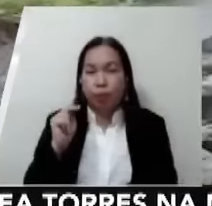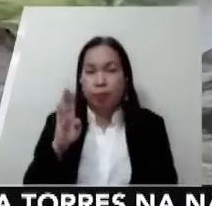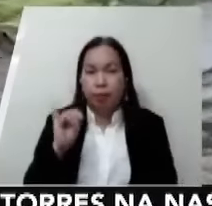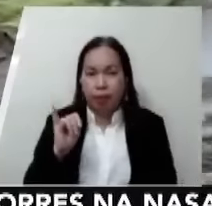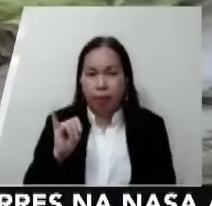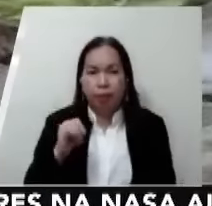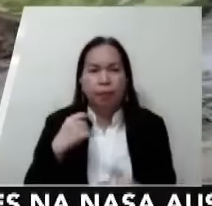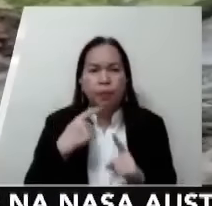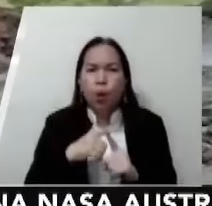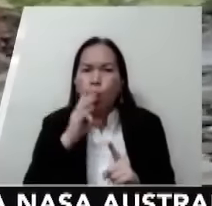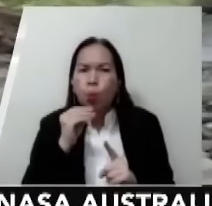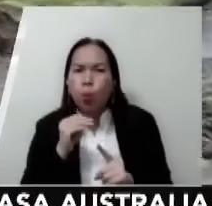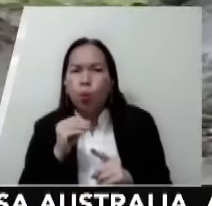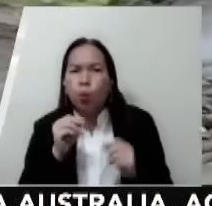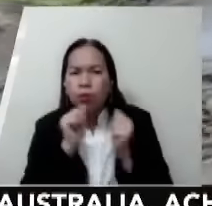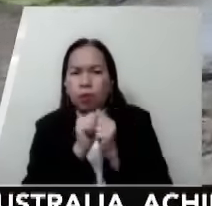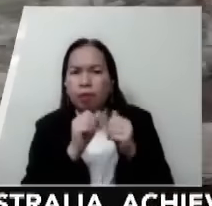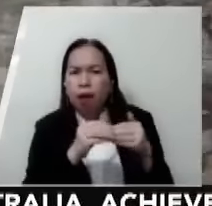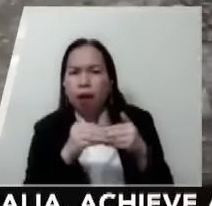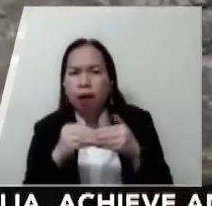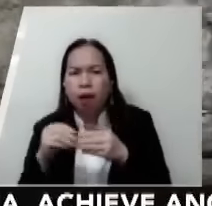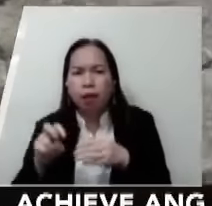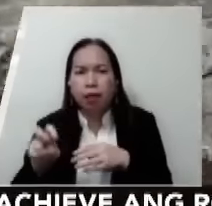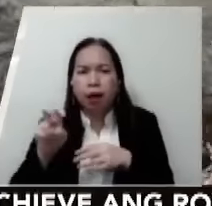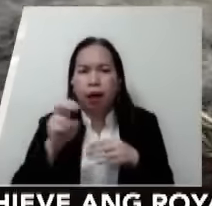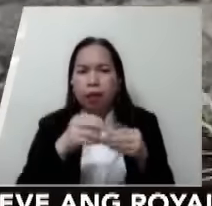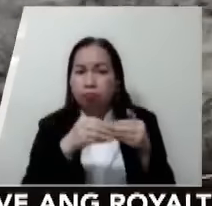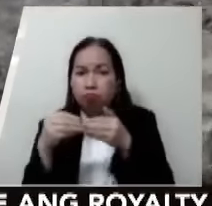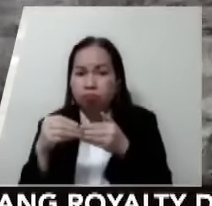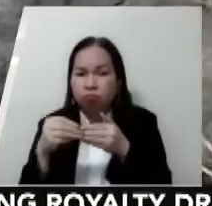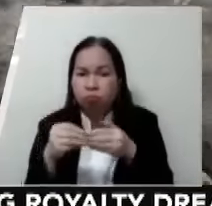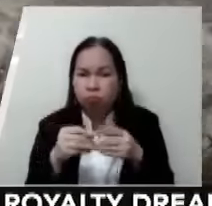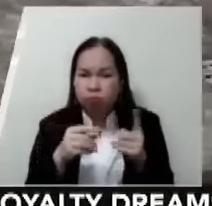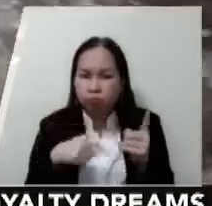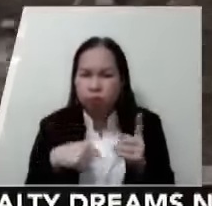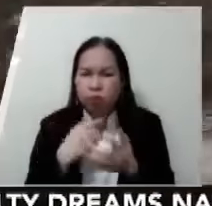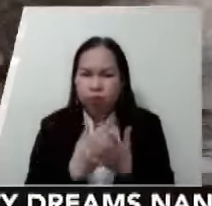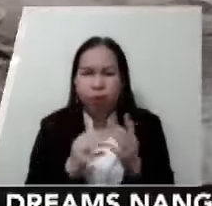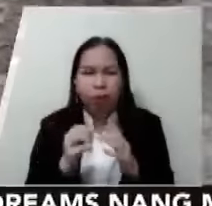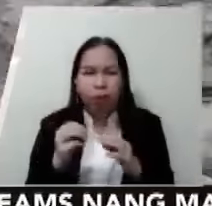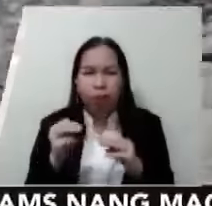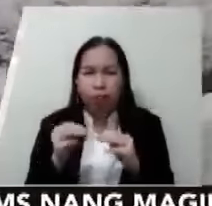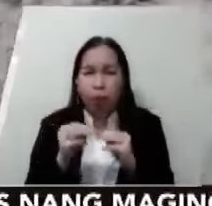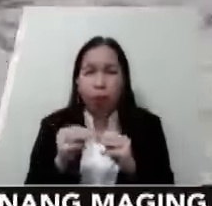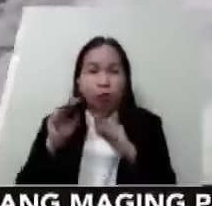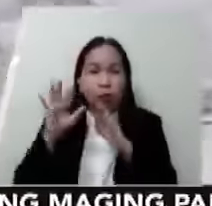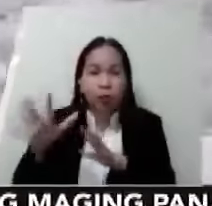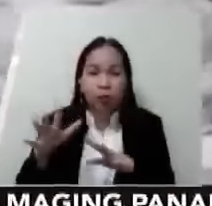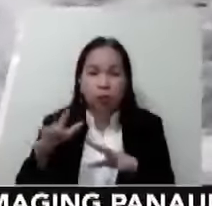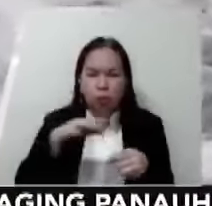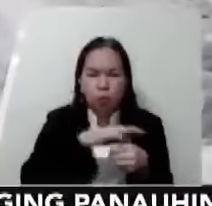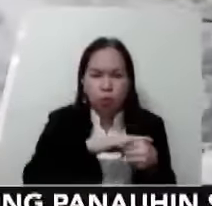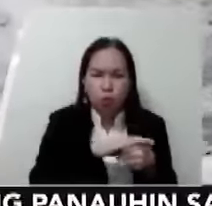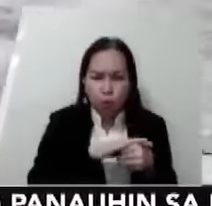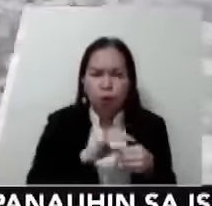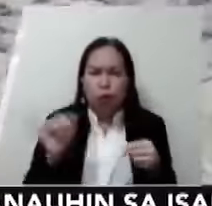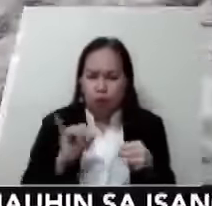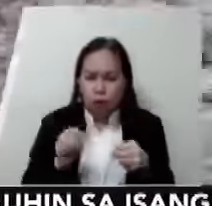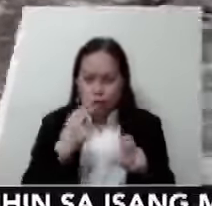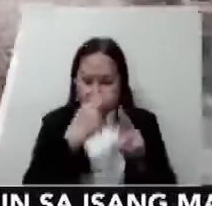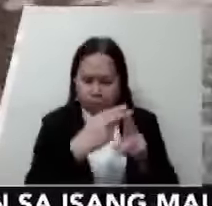tour guide pa doon na mga mountaineers na tumulong din ng mga local, sana po makuha rin namin yung